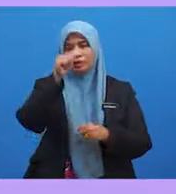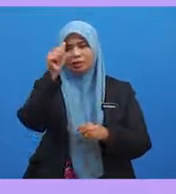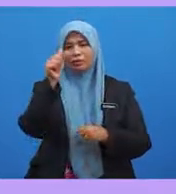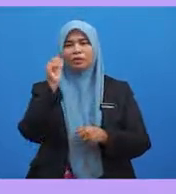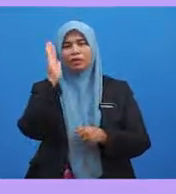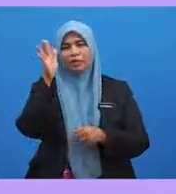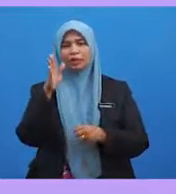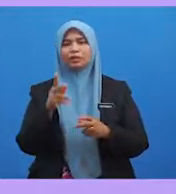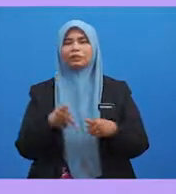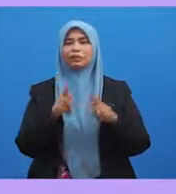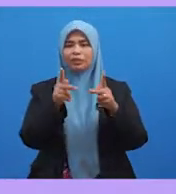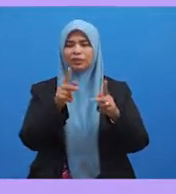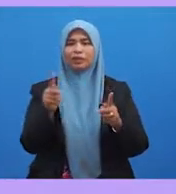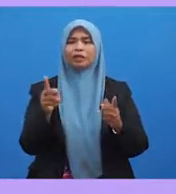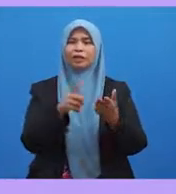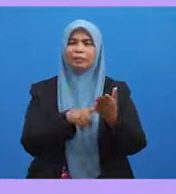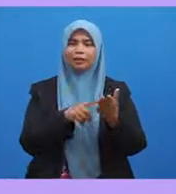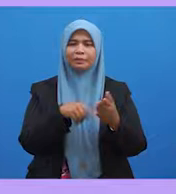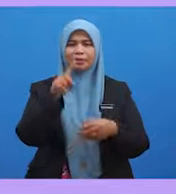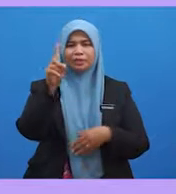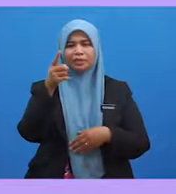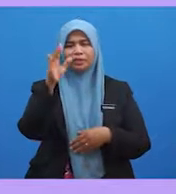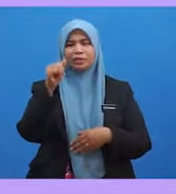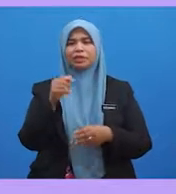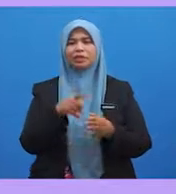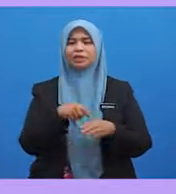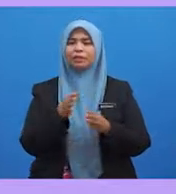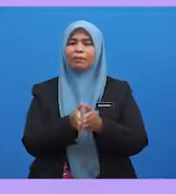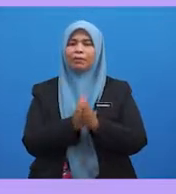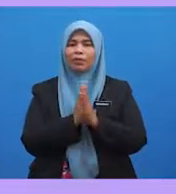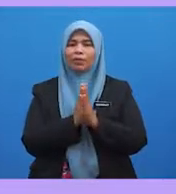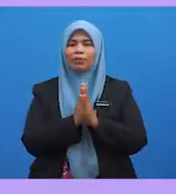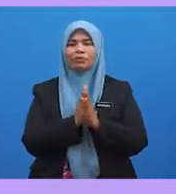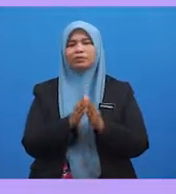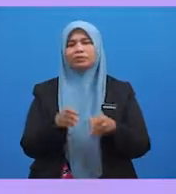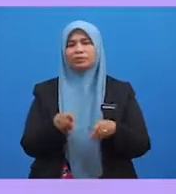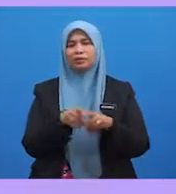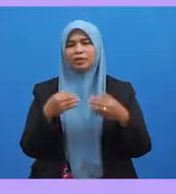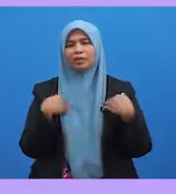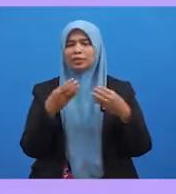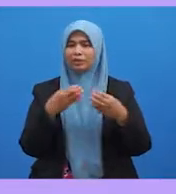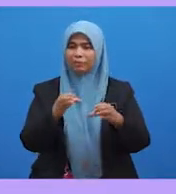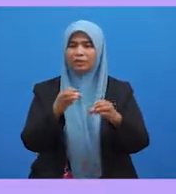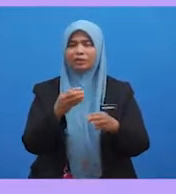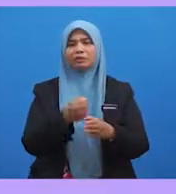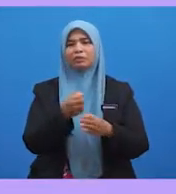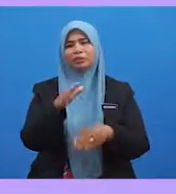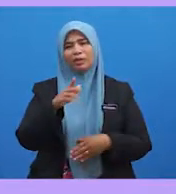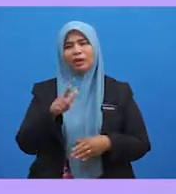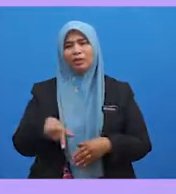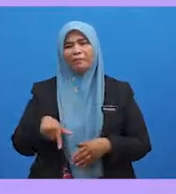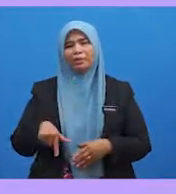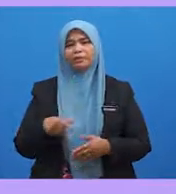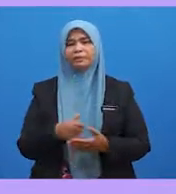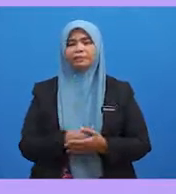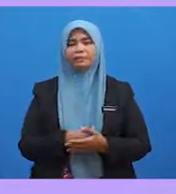rakaat dengan sempurna, Allah Ta'ala akan mengurniakan apa-apa sahaja yang dipohon sama ada cepat